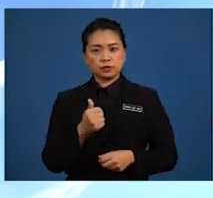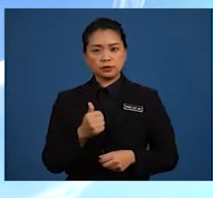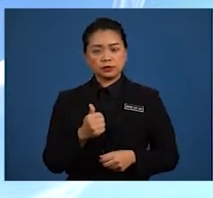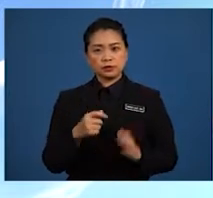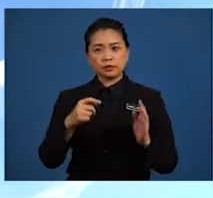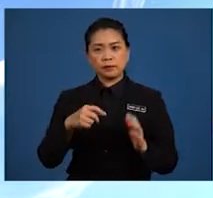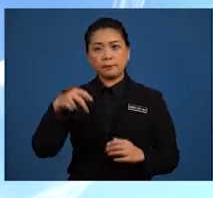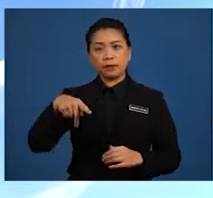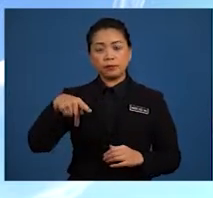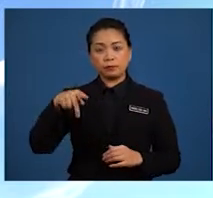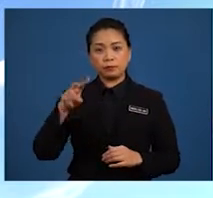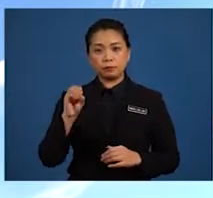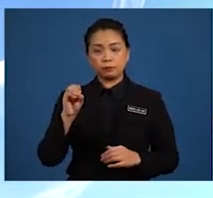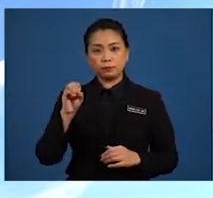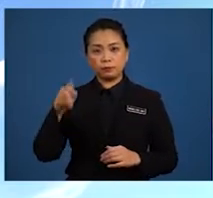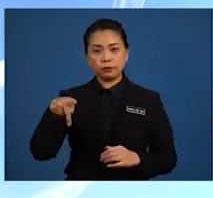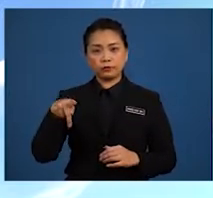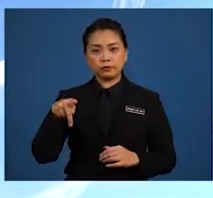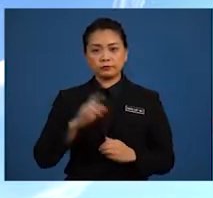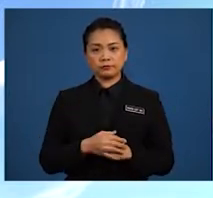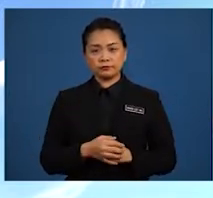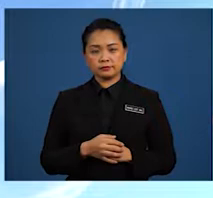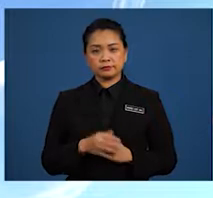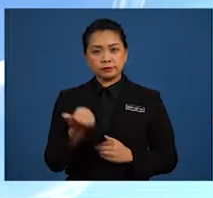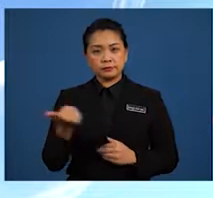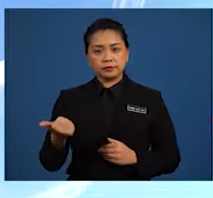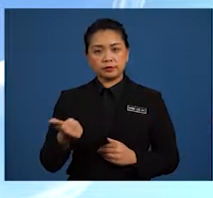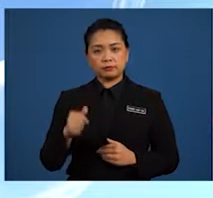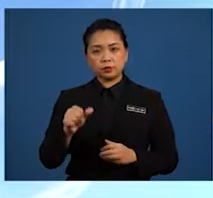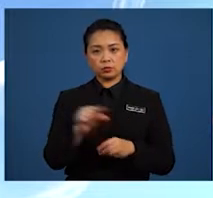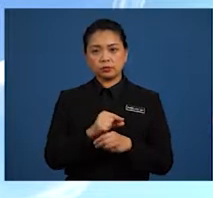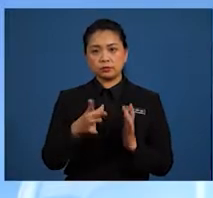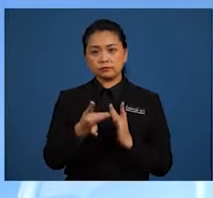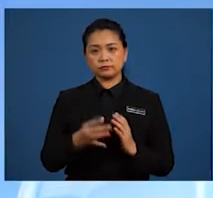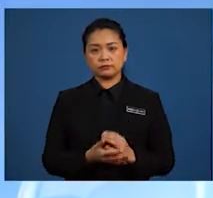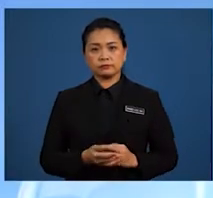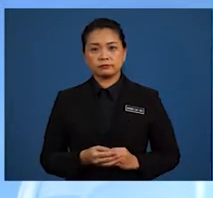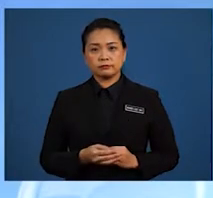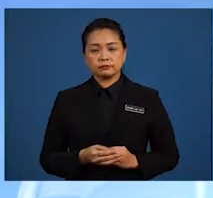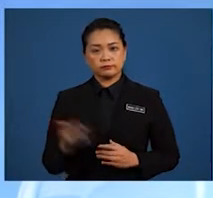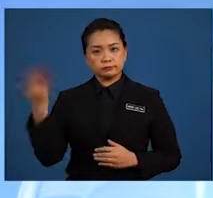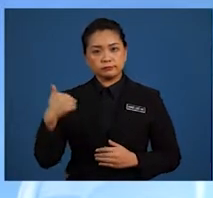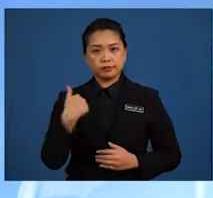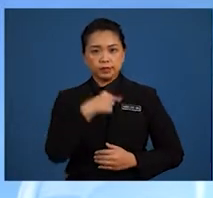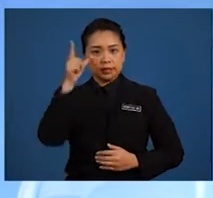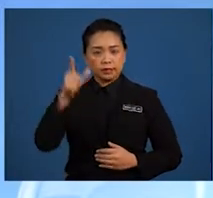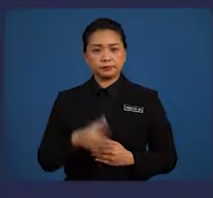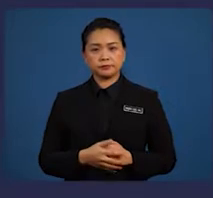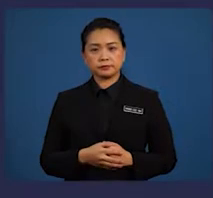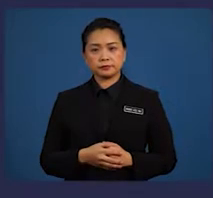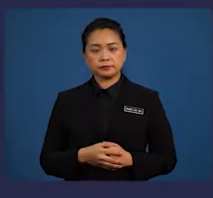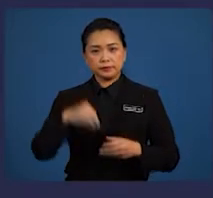PowerPoint animasi yang boleh dipilih mengikut kesesuaian Mari kita lihat